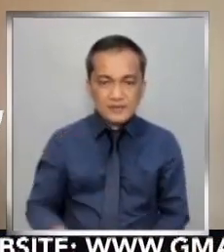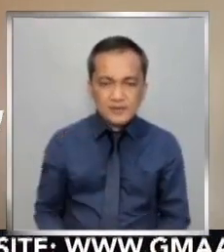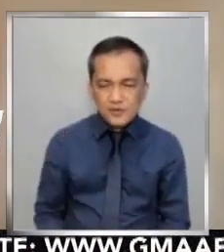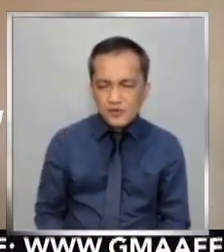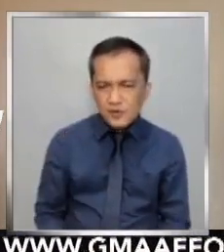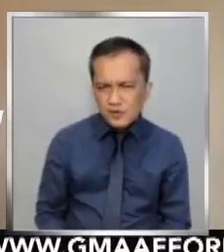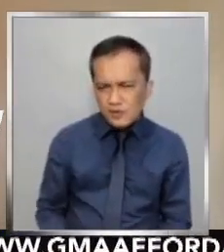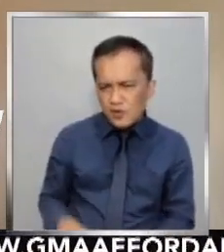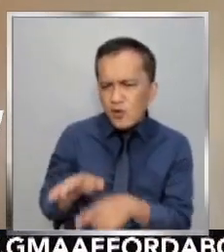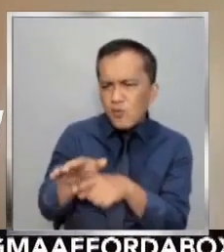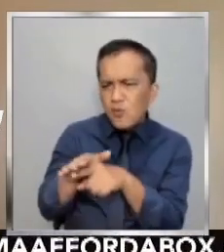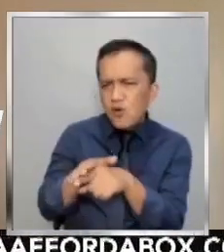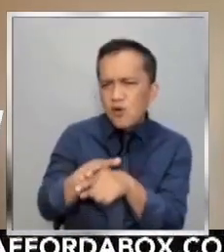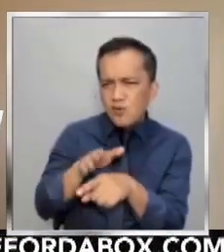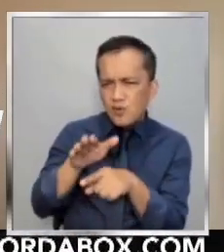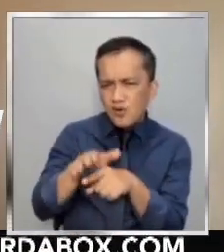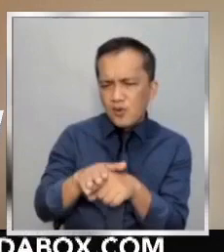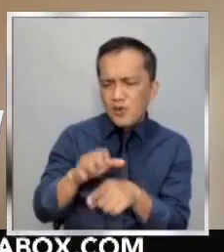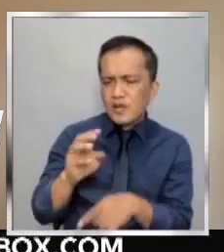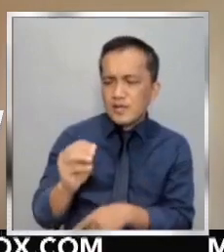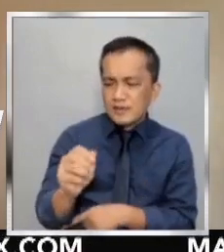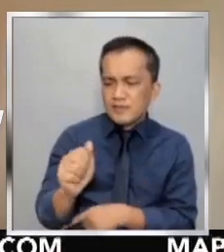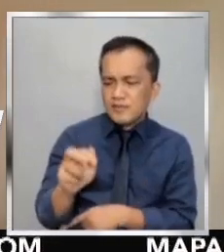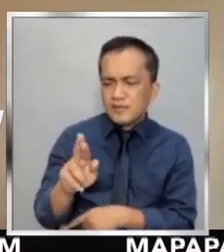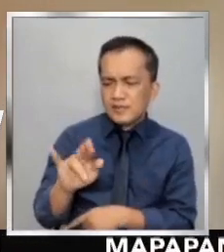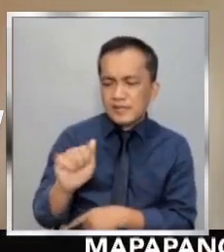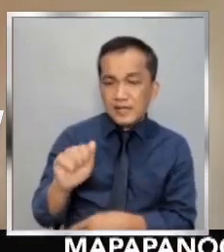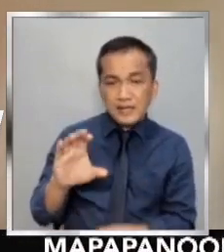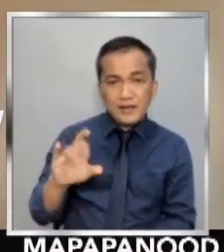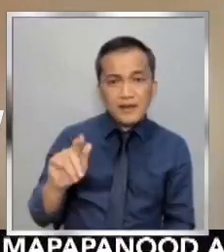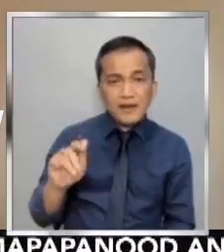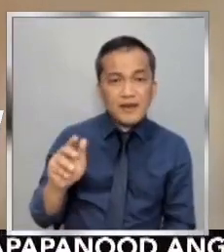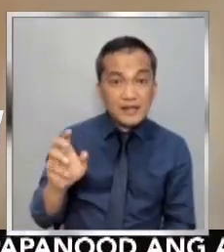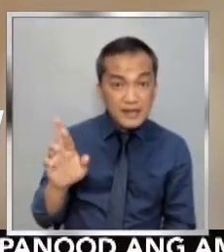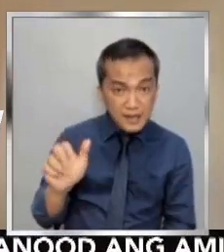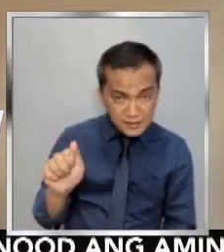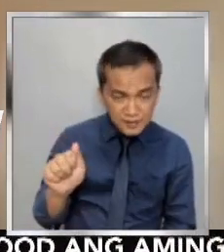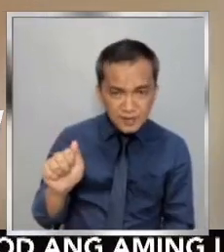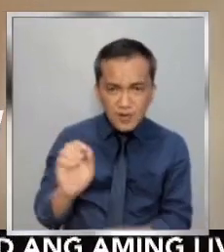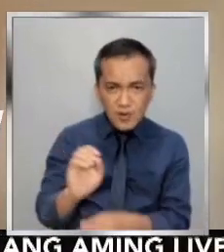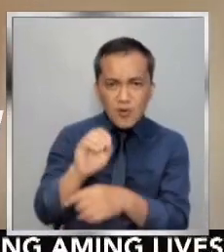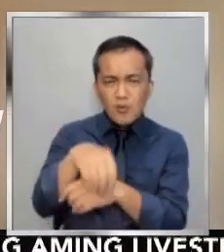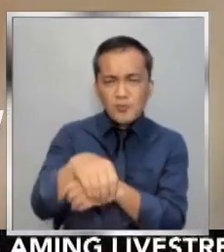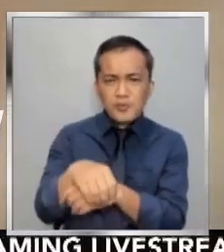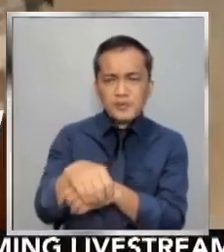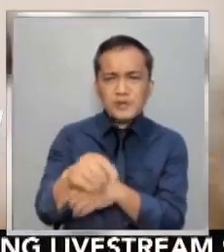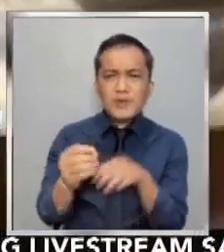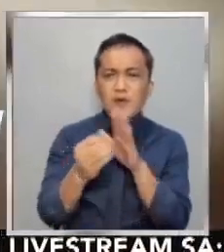Kawawang-kawawa na si Maria Clara. Sobra ng pang-api sa kanya.